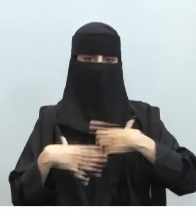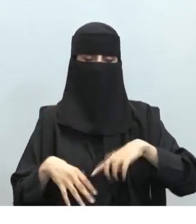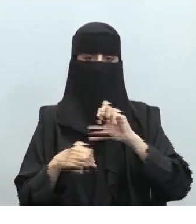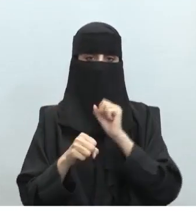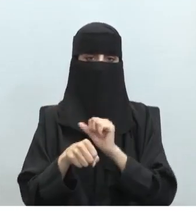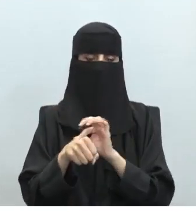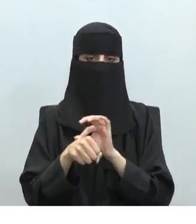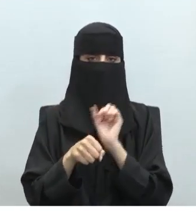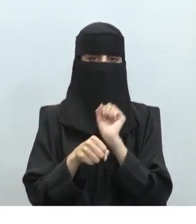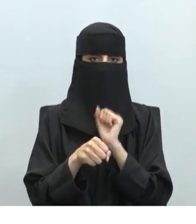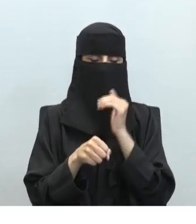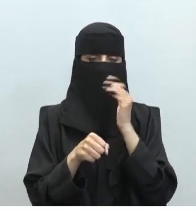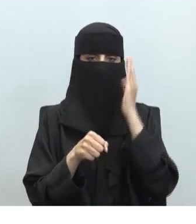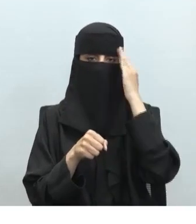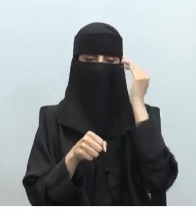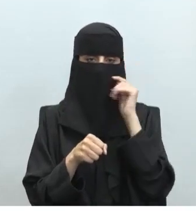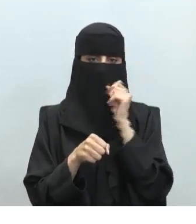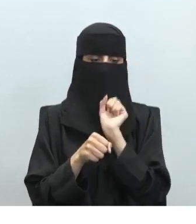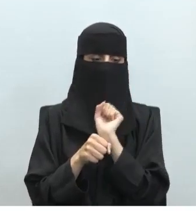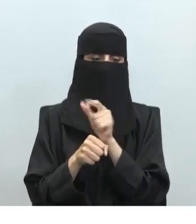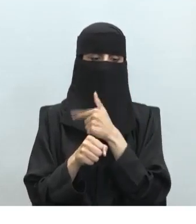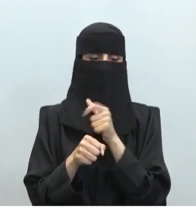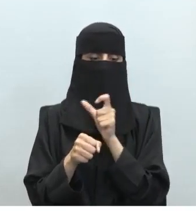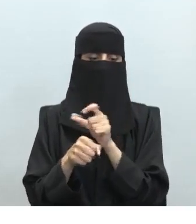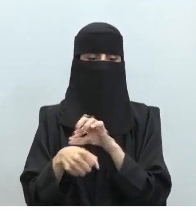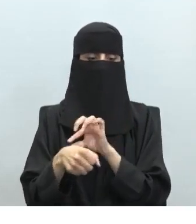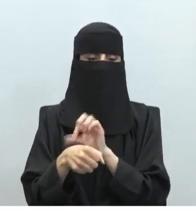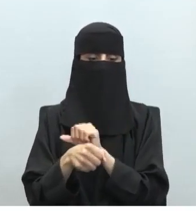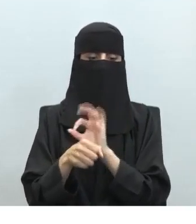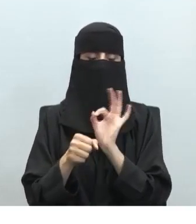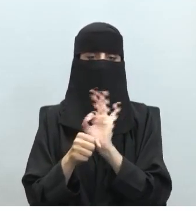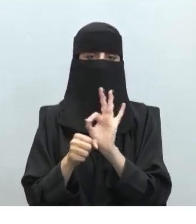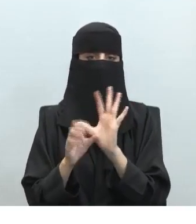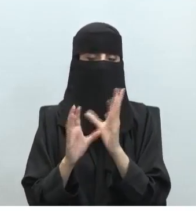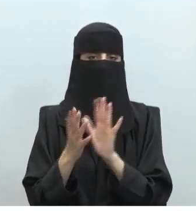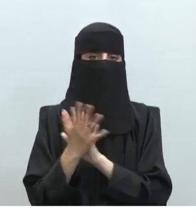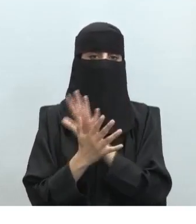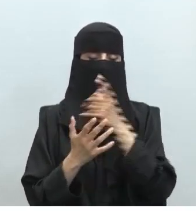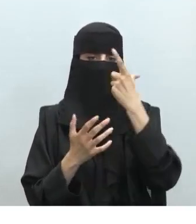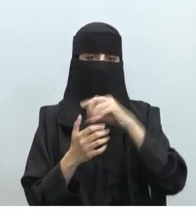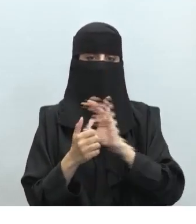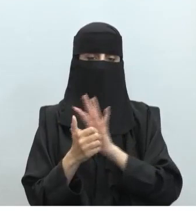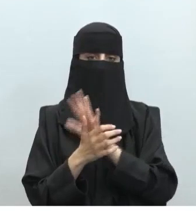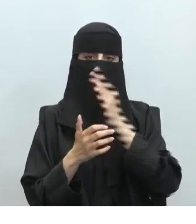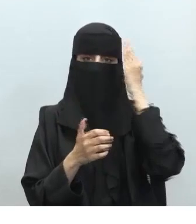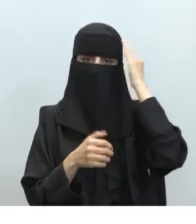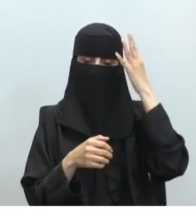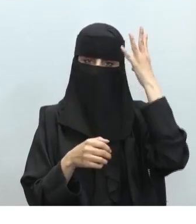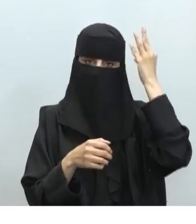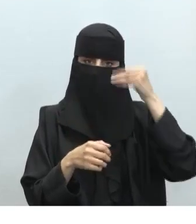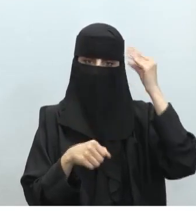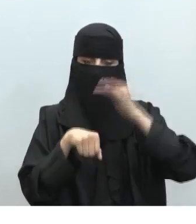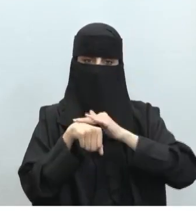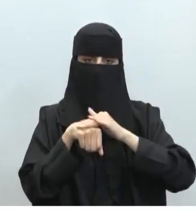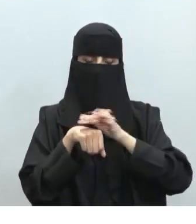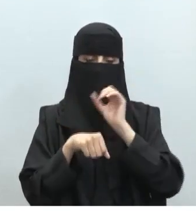تحمل على الكروموسومات الجنسيه هي تحمل على الكروموسومات الجسميه ولكنها تتاثر بالجنس مثل صفه الصلع صفه الصلع